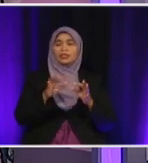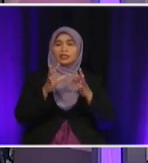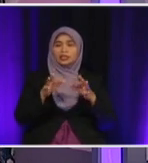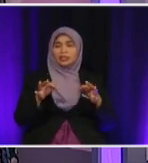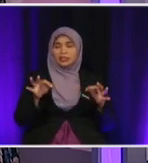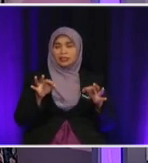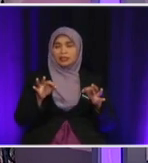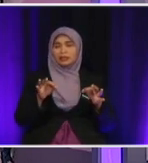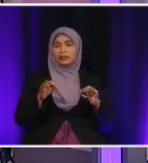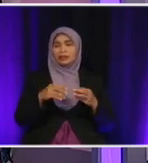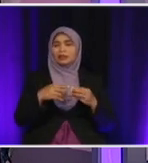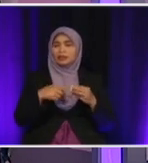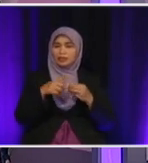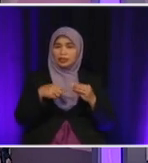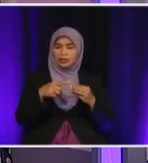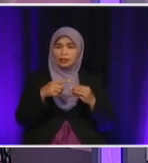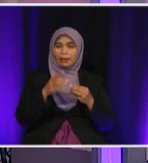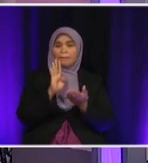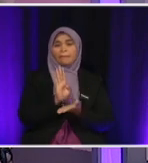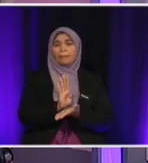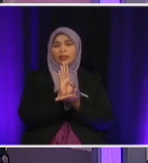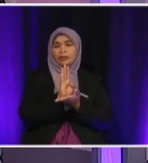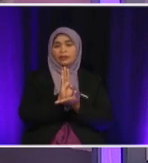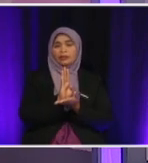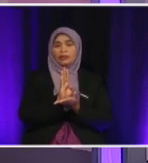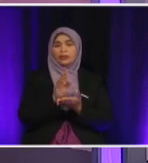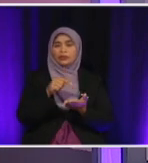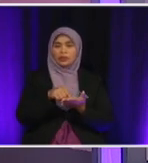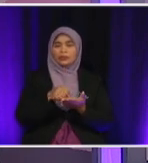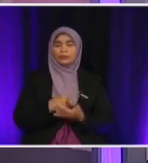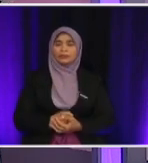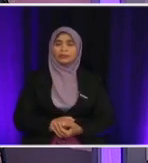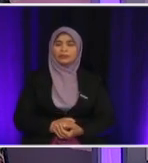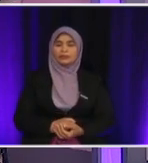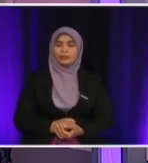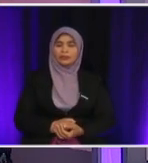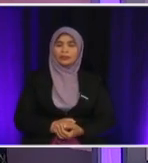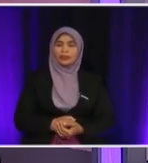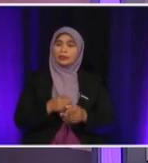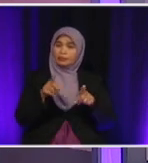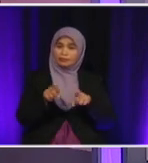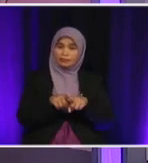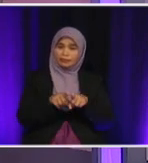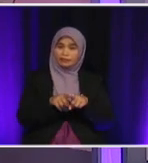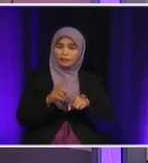berhubung dengan bantu membantu ini Coba kita lihat Oke bersama-sama